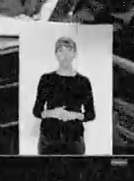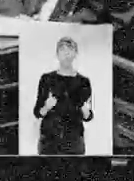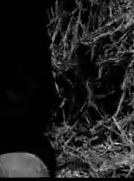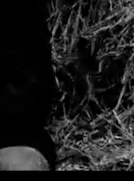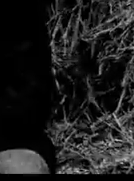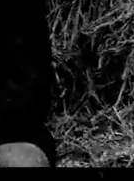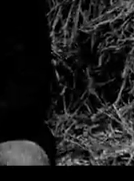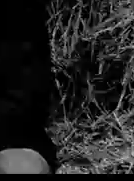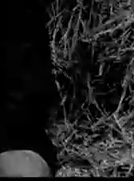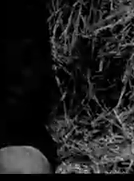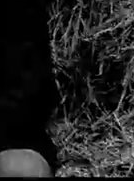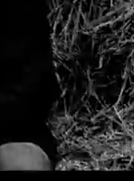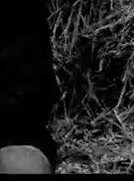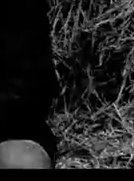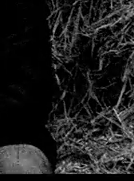salut.